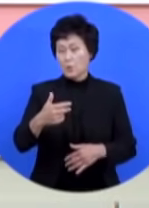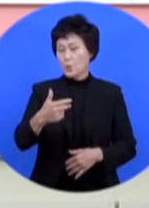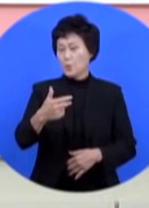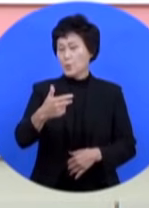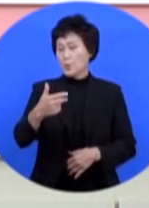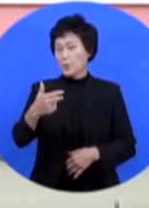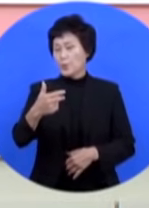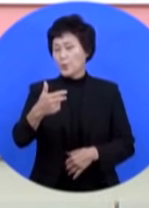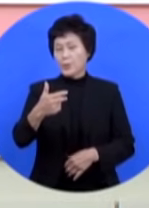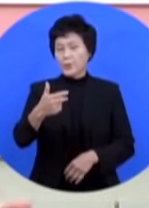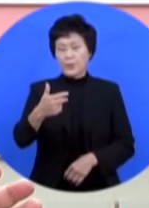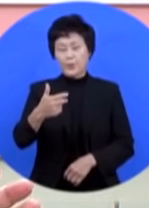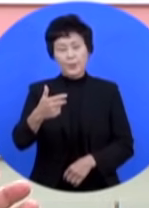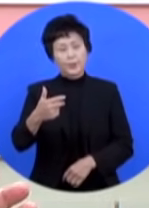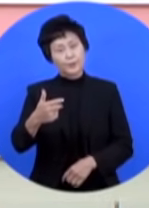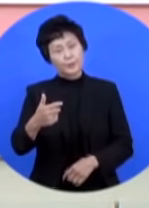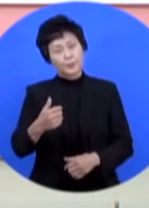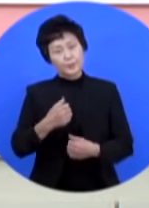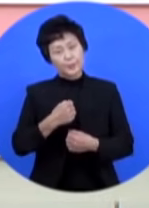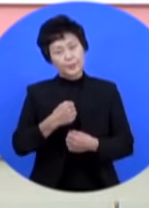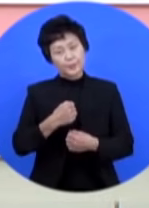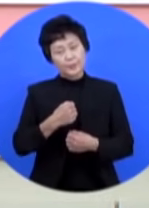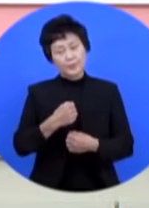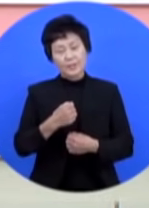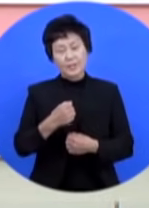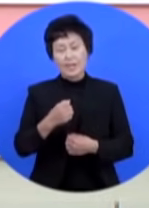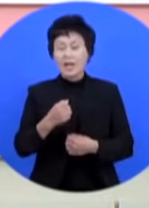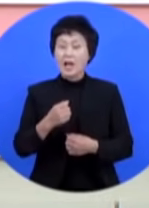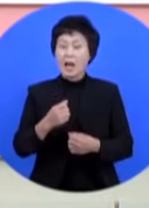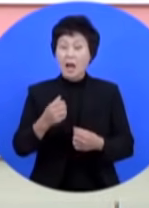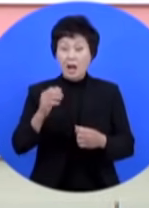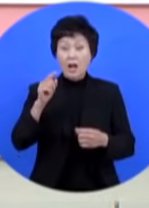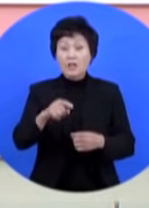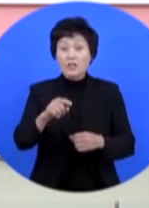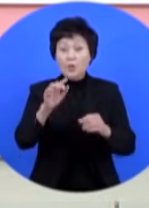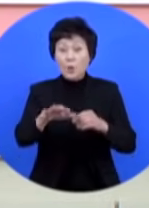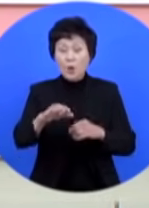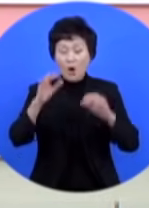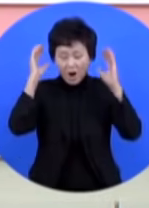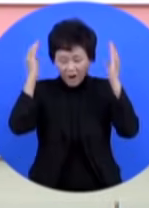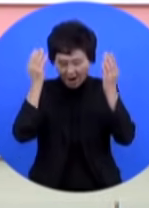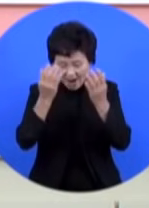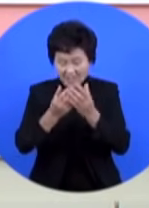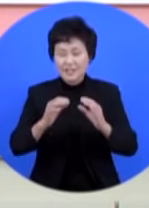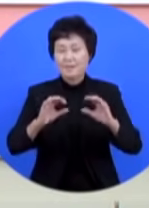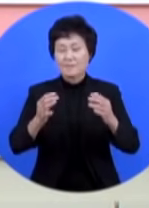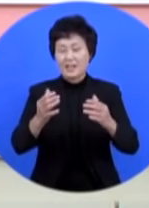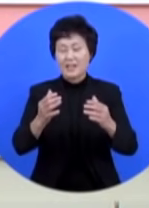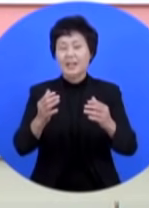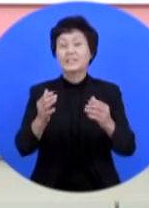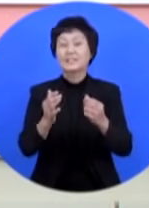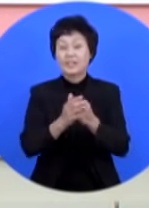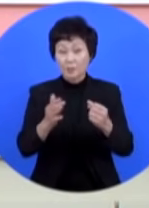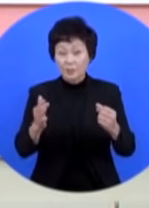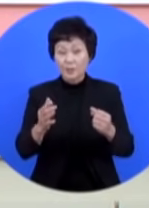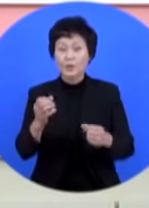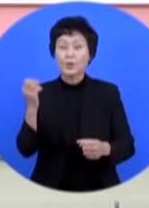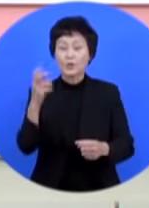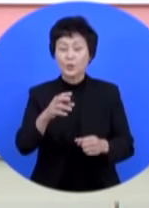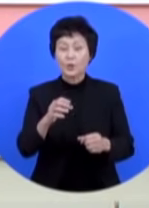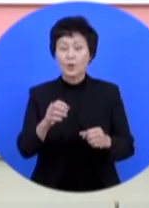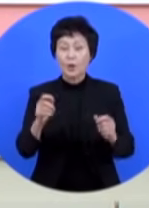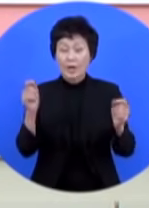왜요? 아무래도 이슬람 국가고 네네. 또 단기 선교를 왔다가 그 일이 있다는 걸